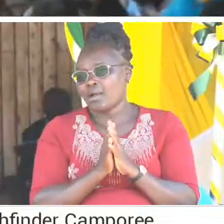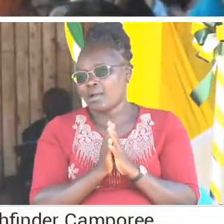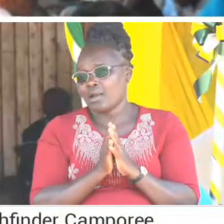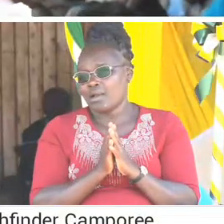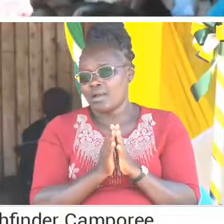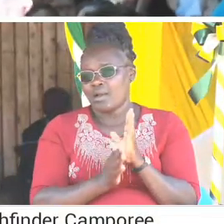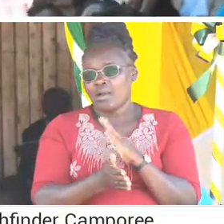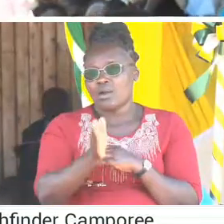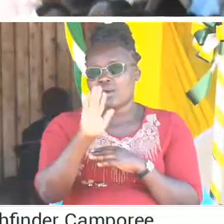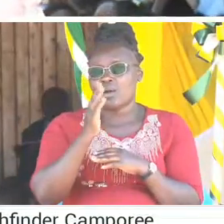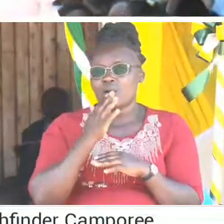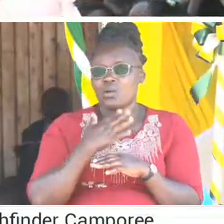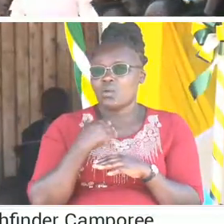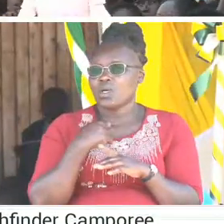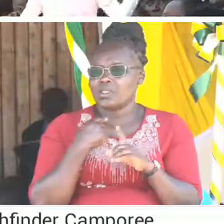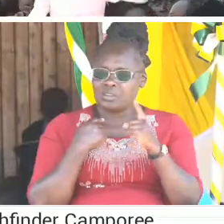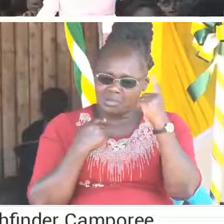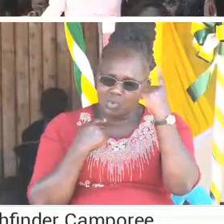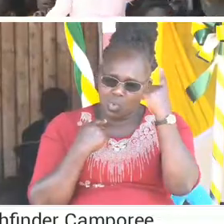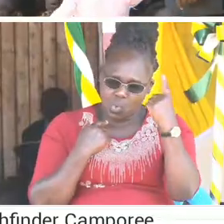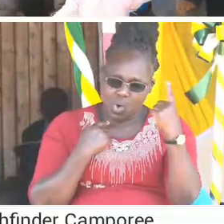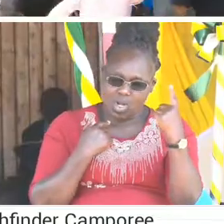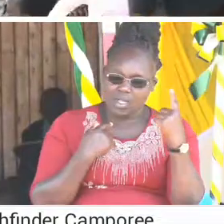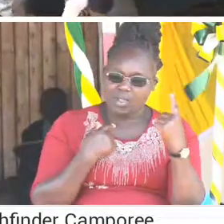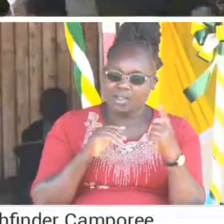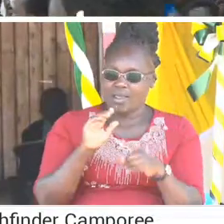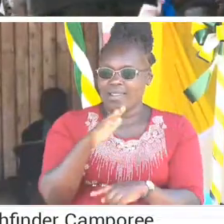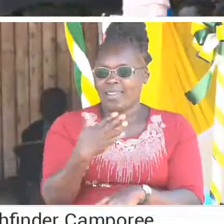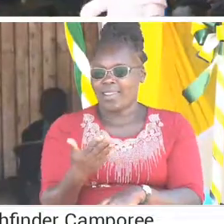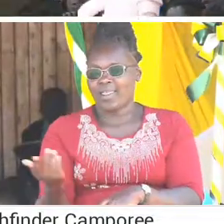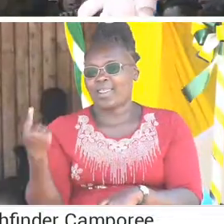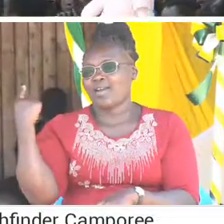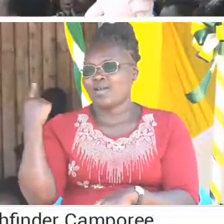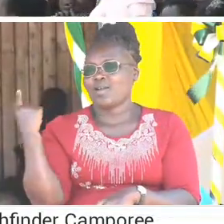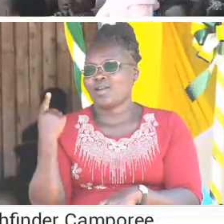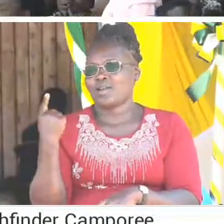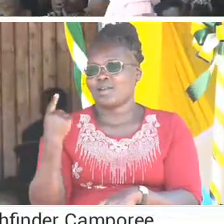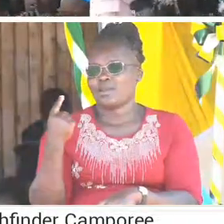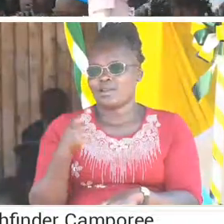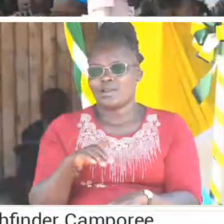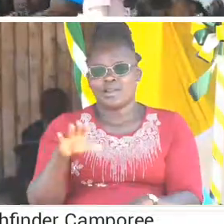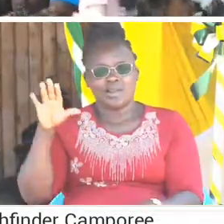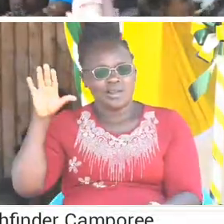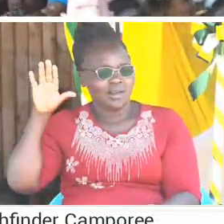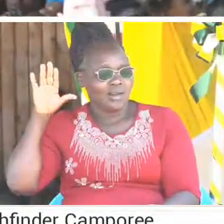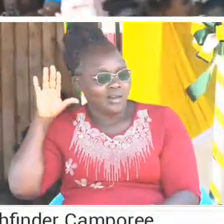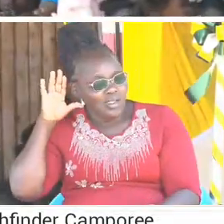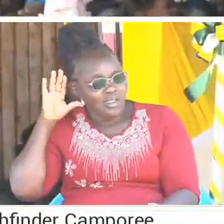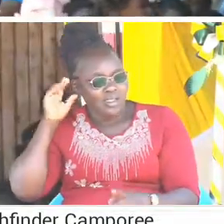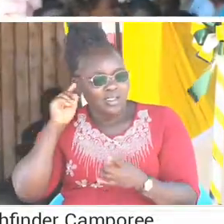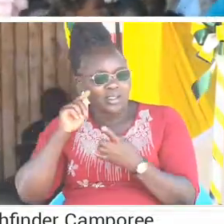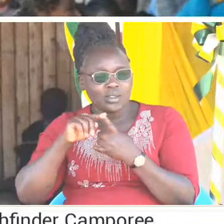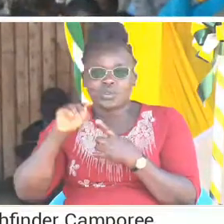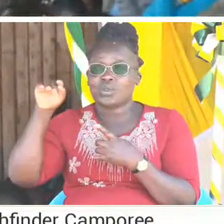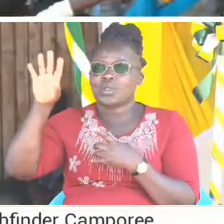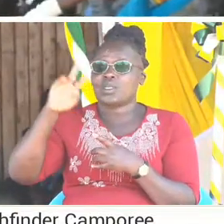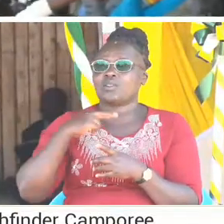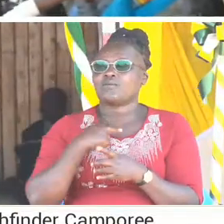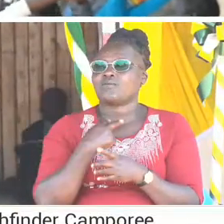moja. Analotaka ni mimi na wewe tusikie sauti yake na kufuata maagizo yake kwa